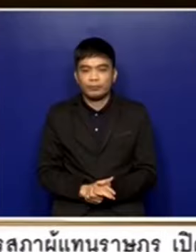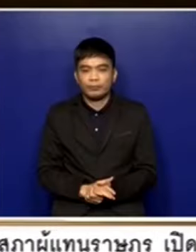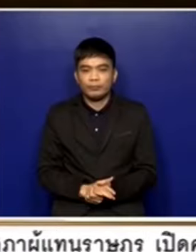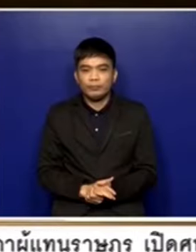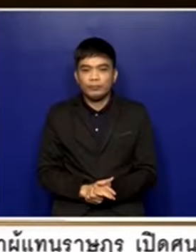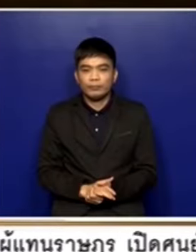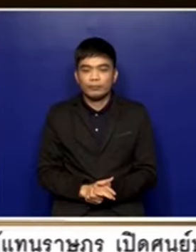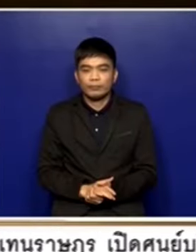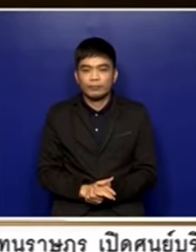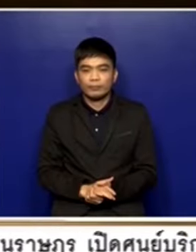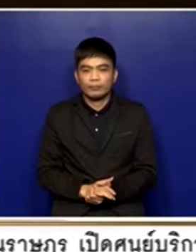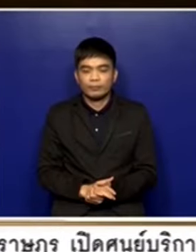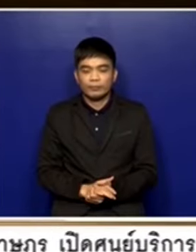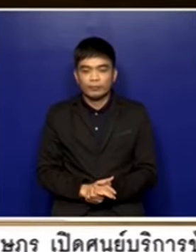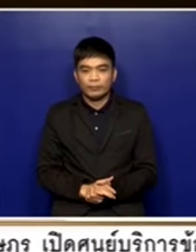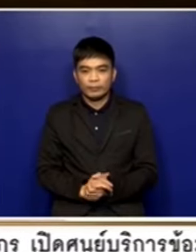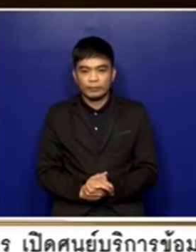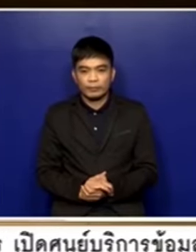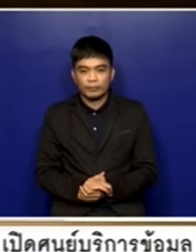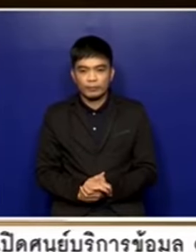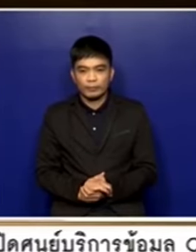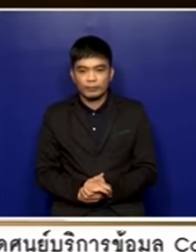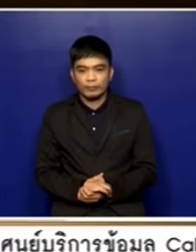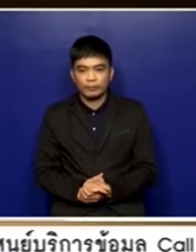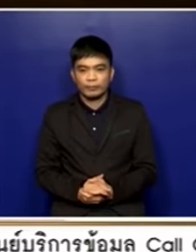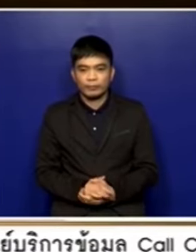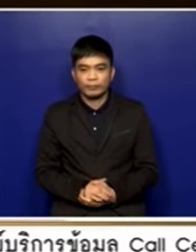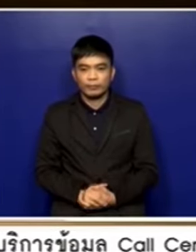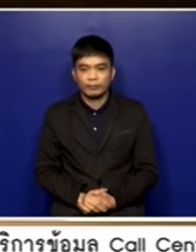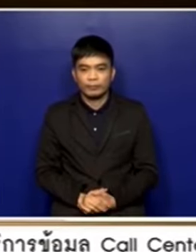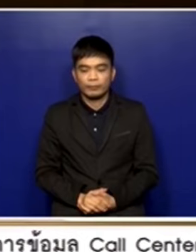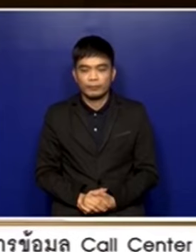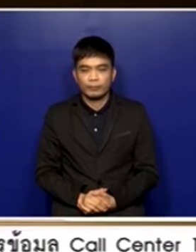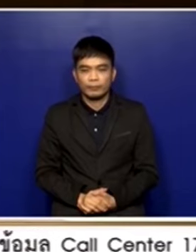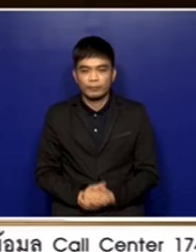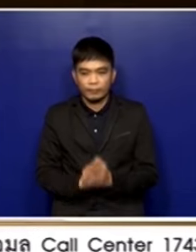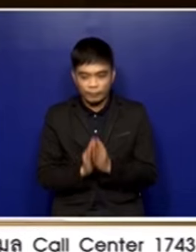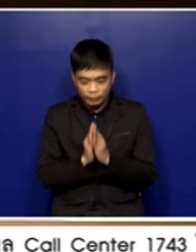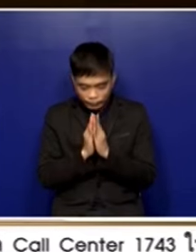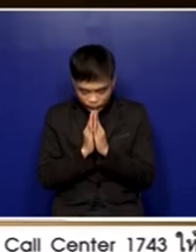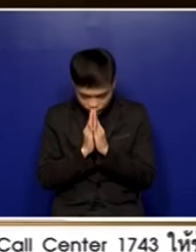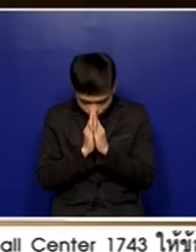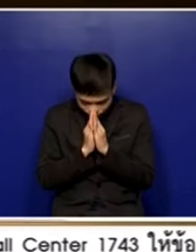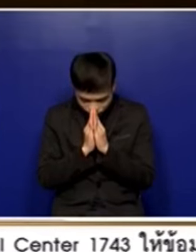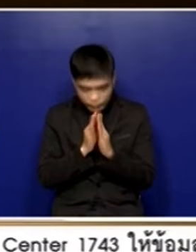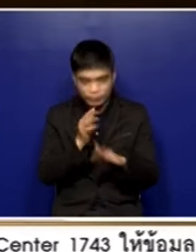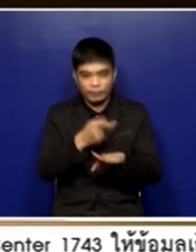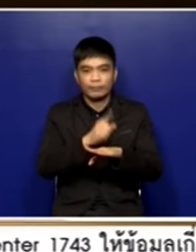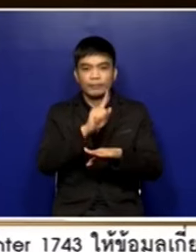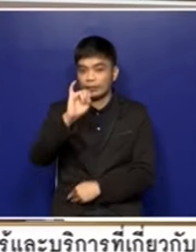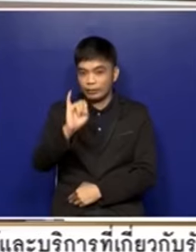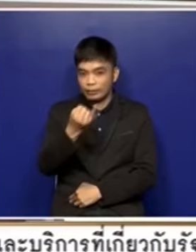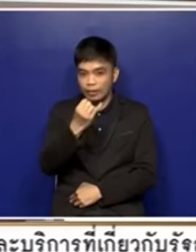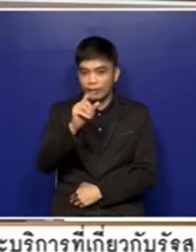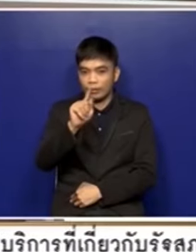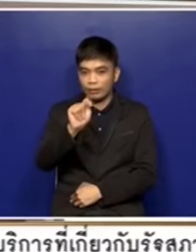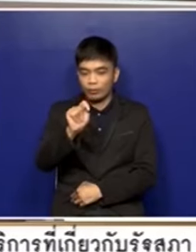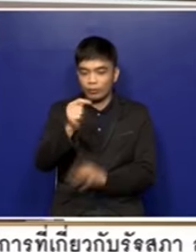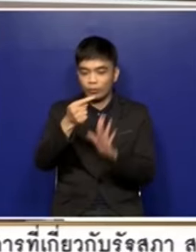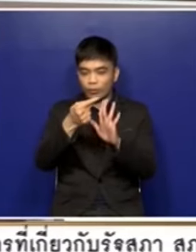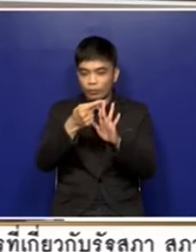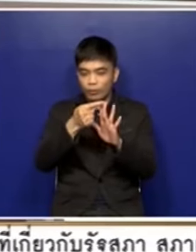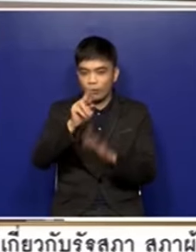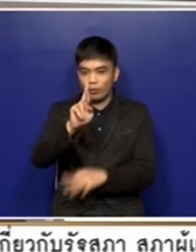เนี่ยเหมือนกันเลยครับคุณอยู่ดำหากก็คือในเรื่องของการนูนี 250บอกเลยนะครับว่าให้แก้เป็นรายมาตรา